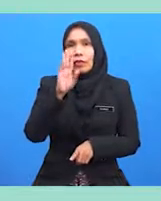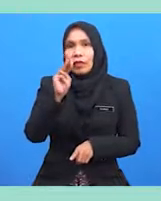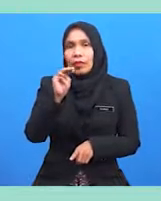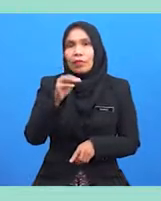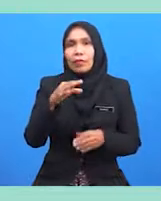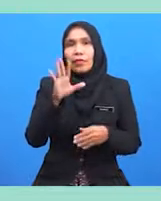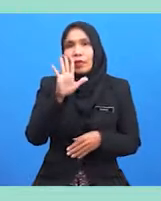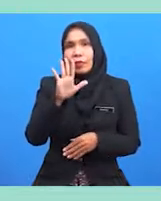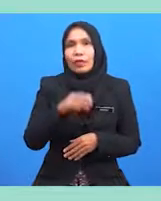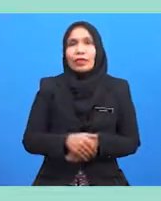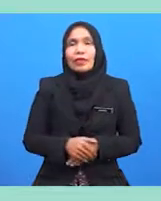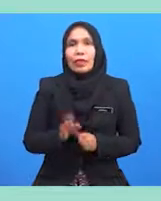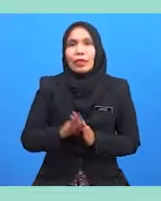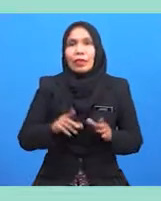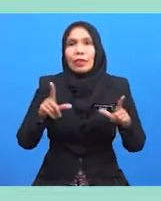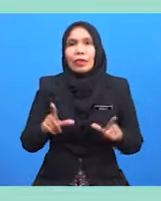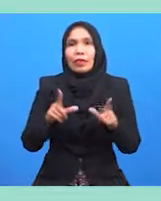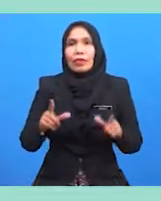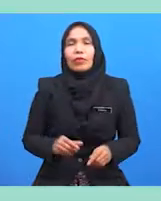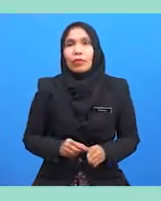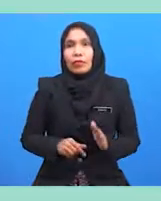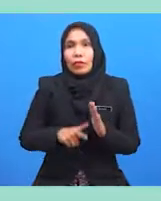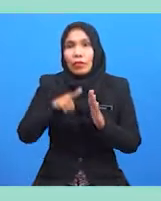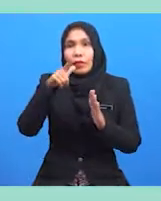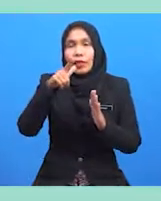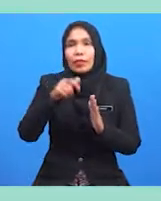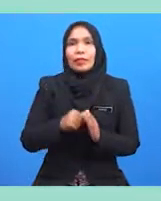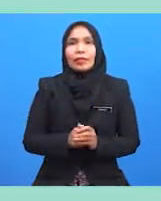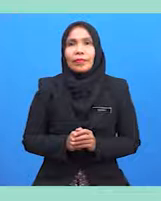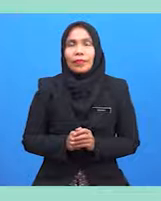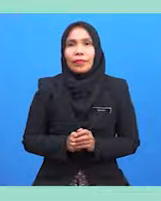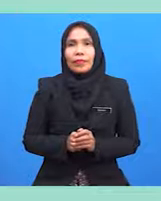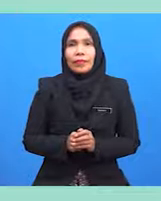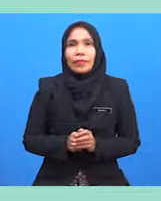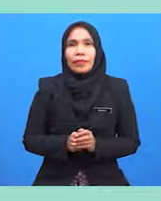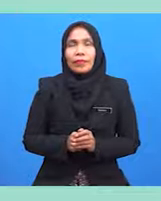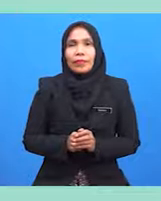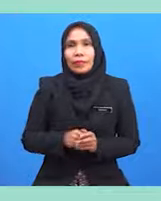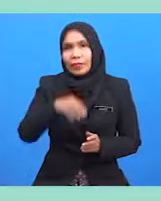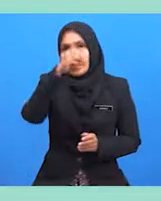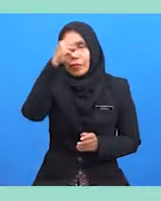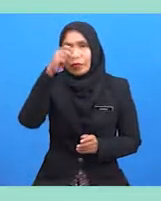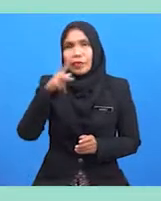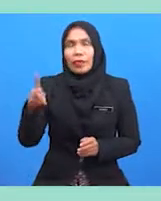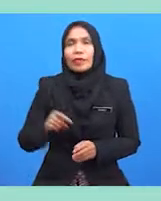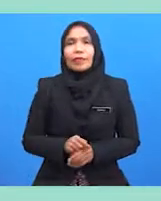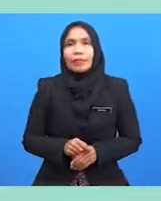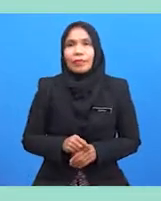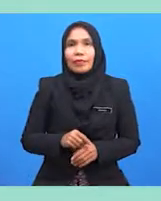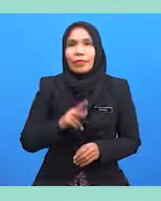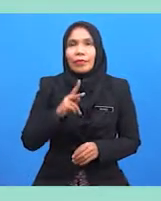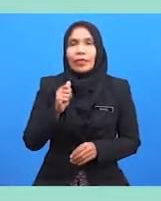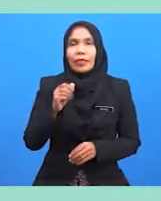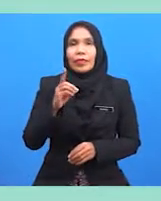Amerika atau USD sebanyak Q1 Q2 menyebabkan kadar pertukaran